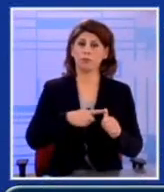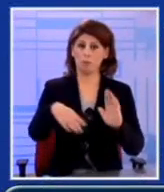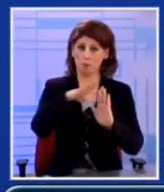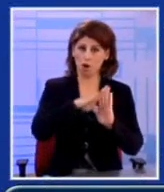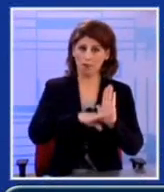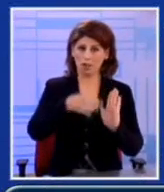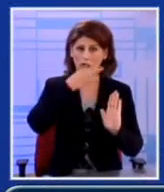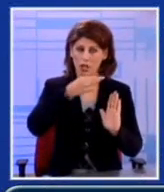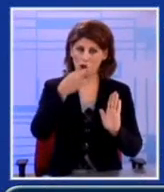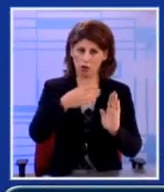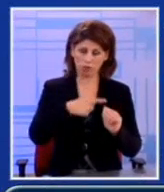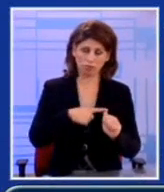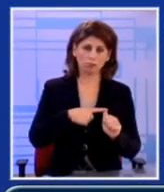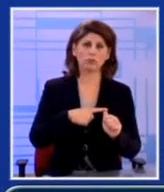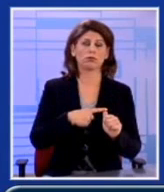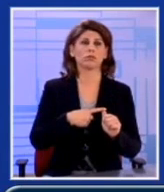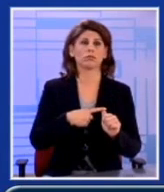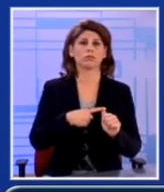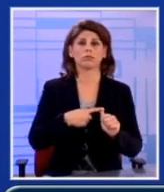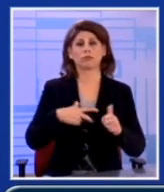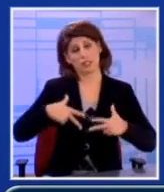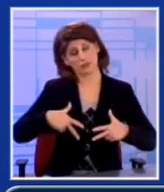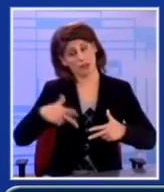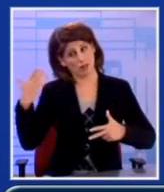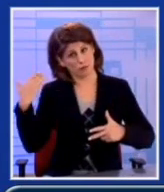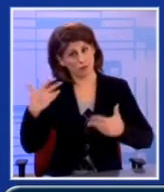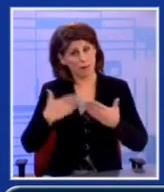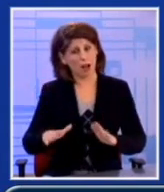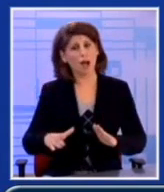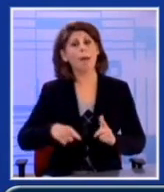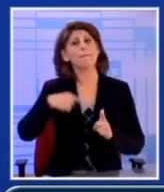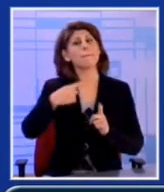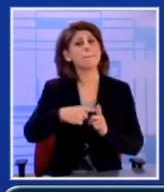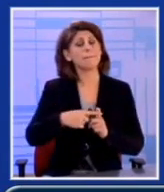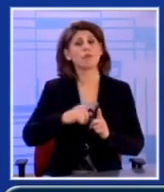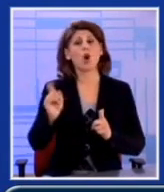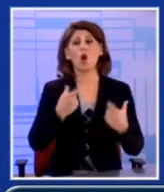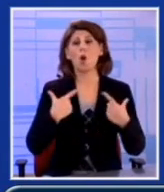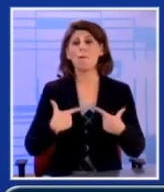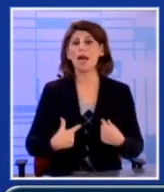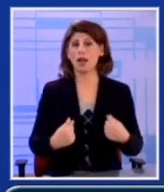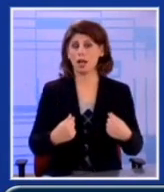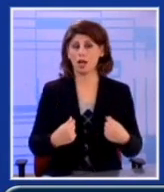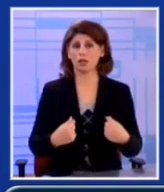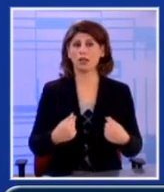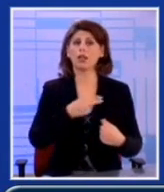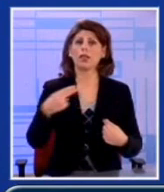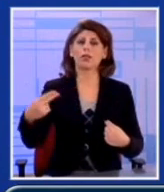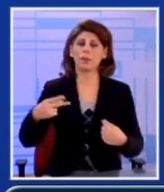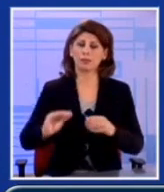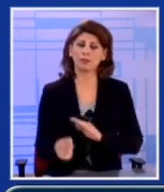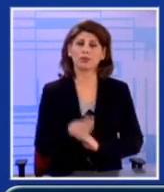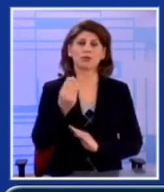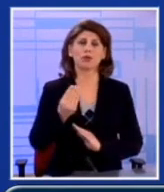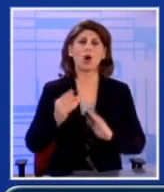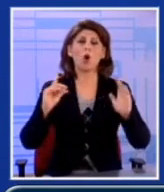προγραμματικών δηλώσεων της κυβέρνησης, μία συνεδρίαση της Ολομέλειας για την εκλογή Προέδρου